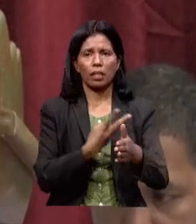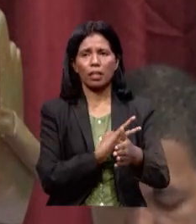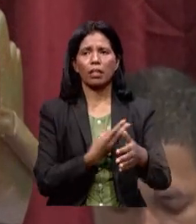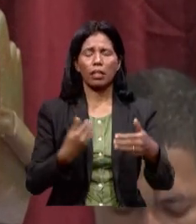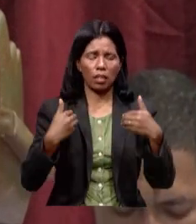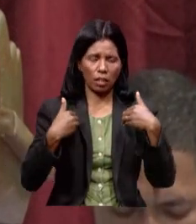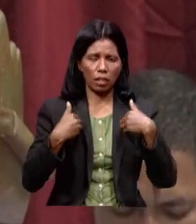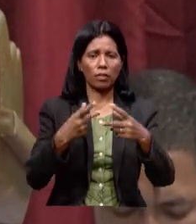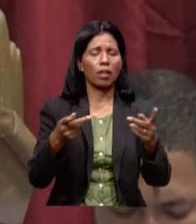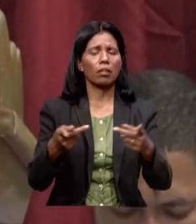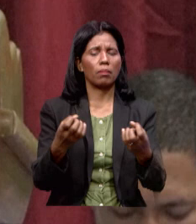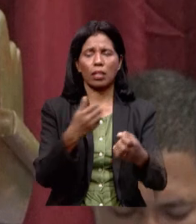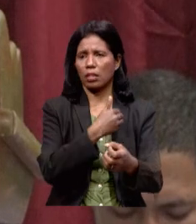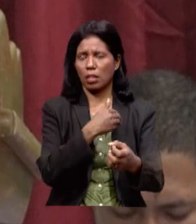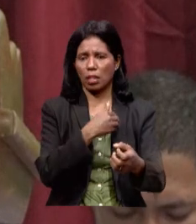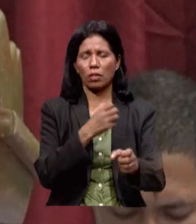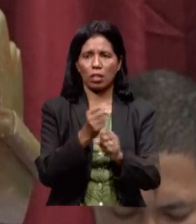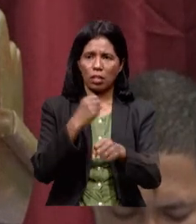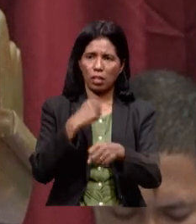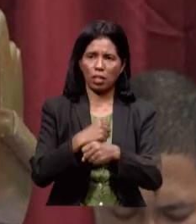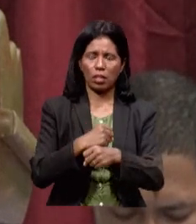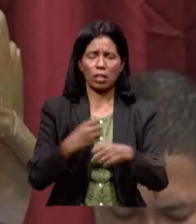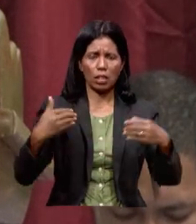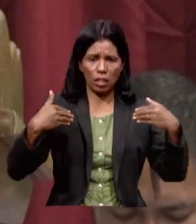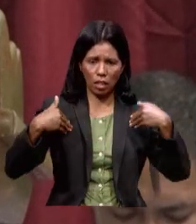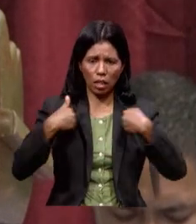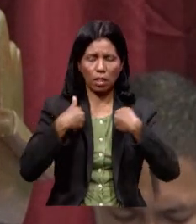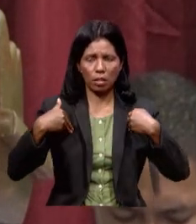tidak bok bele tiak animal ini yang